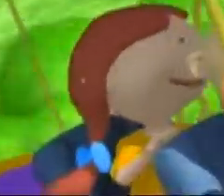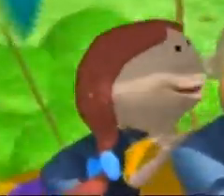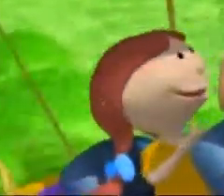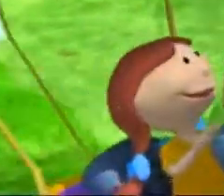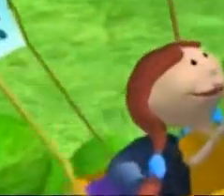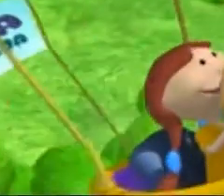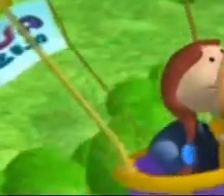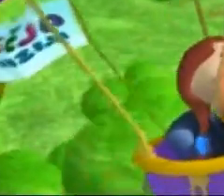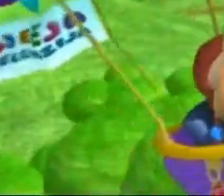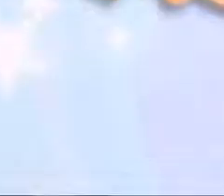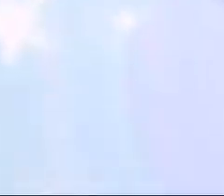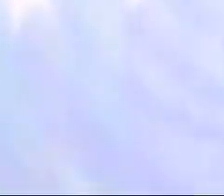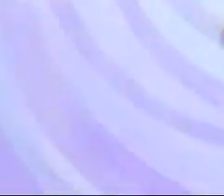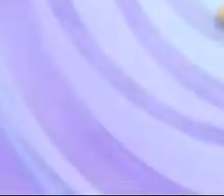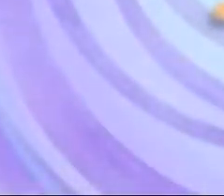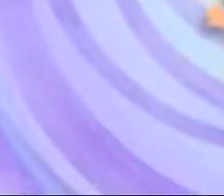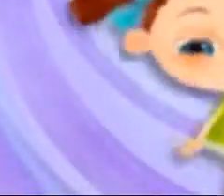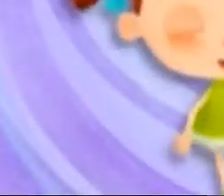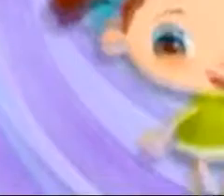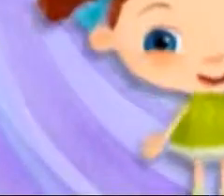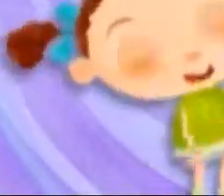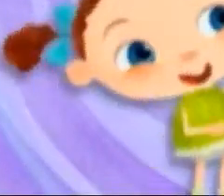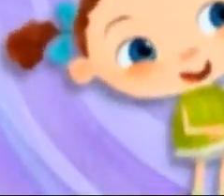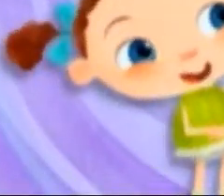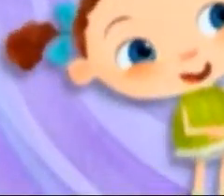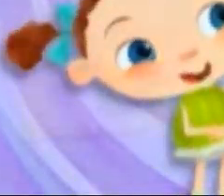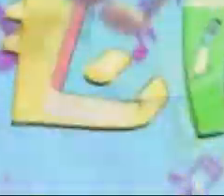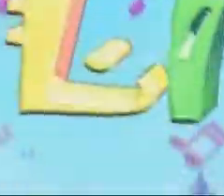Dobrodošli u program Dječje televizije.